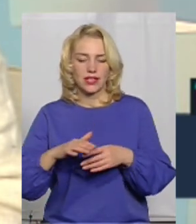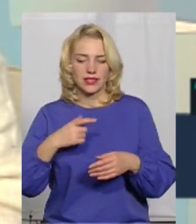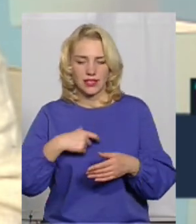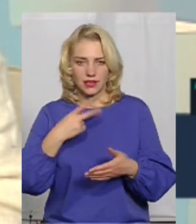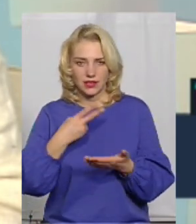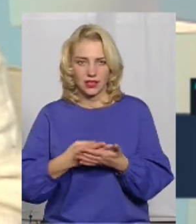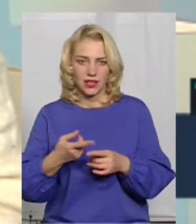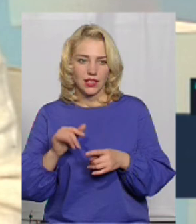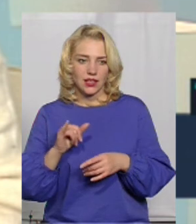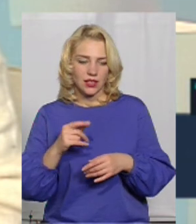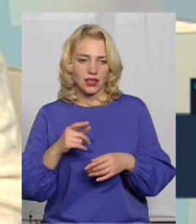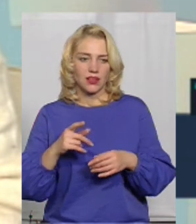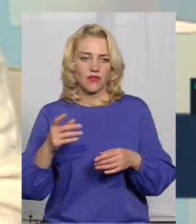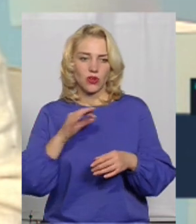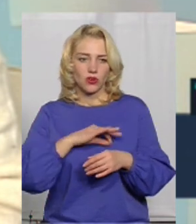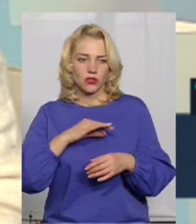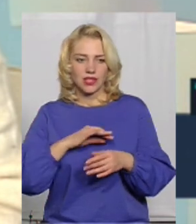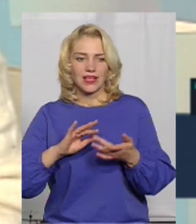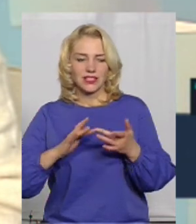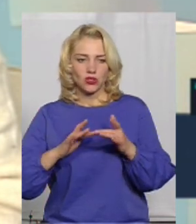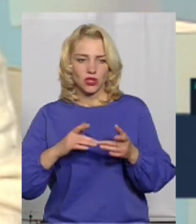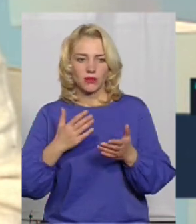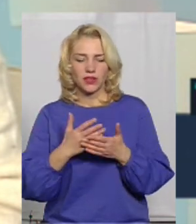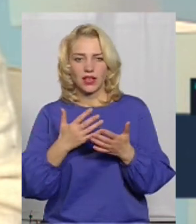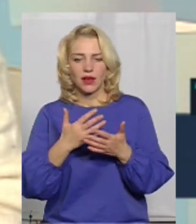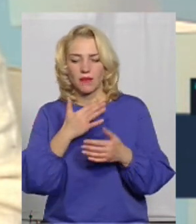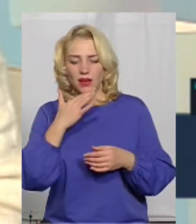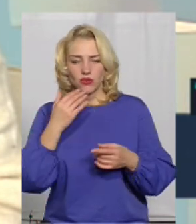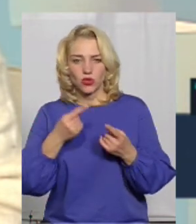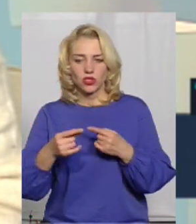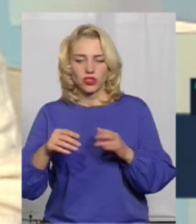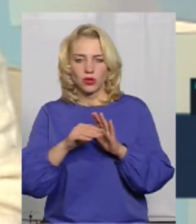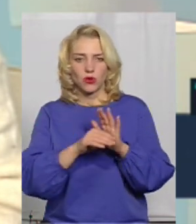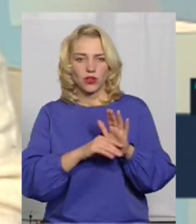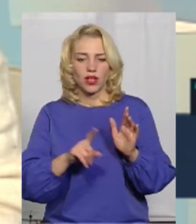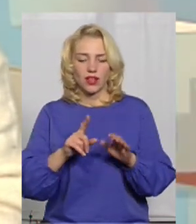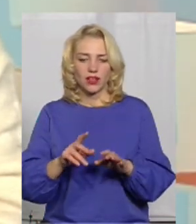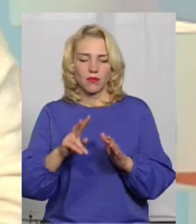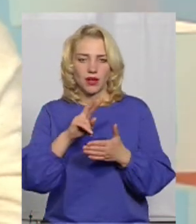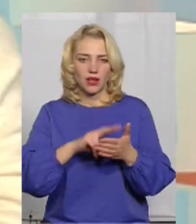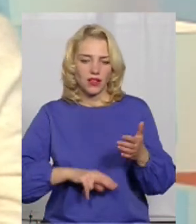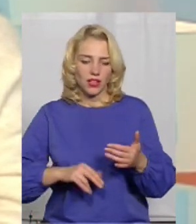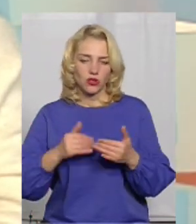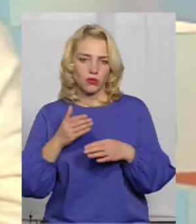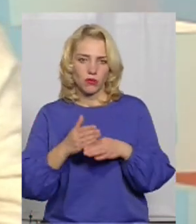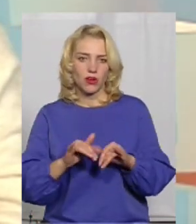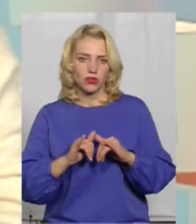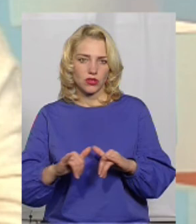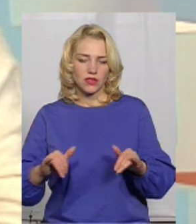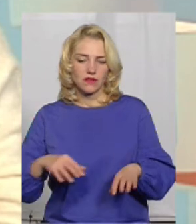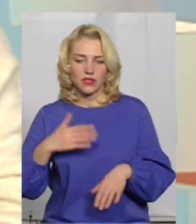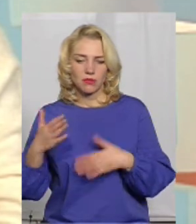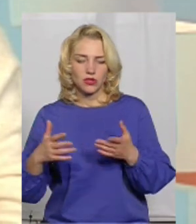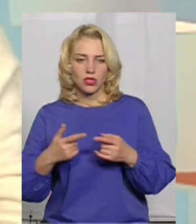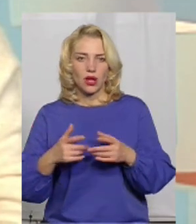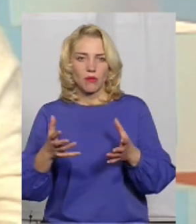мереж, які ми зачасту самі використовуємо, там Instagram, Facebook, є багато інших програм, які паралельно допомагають їм розвиватися всебічно. От зараз